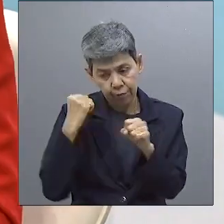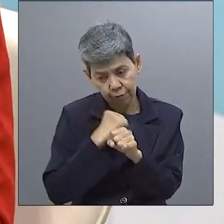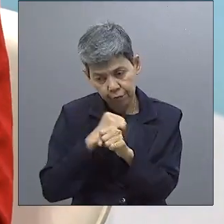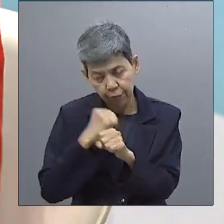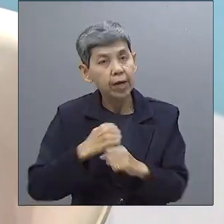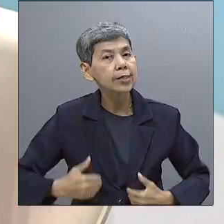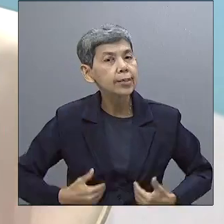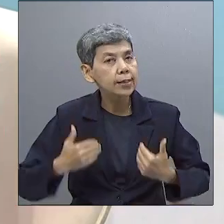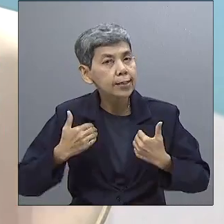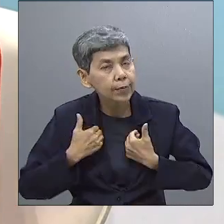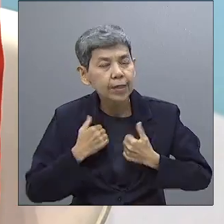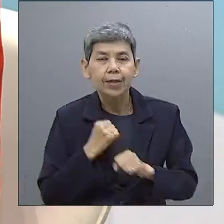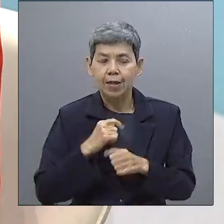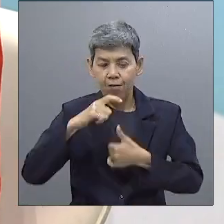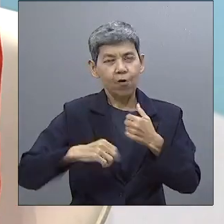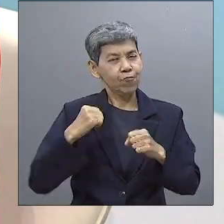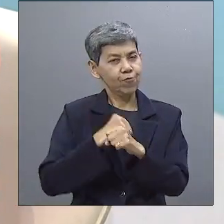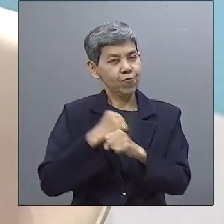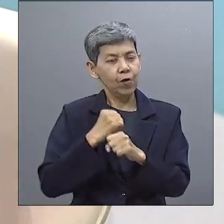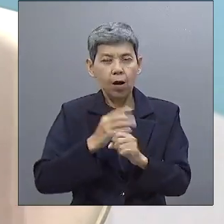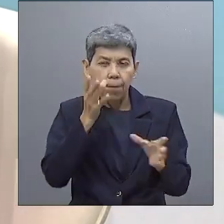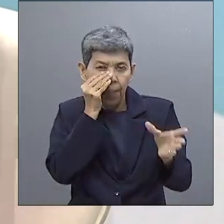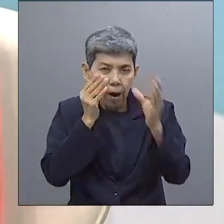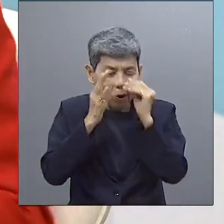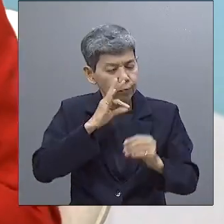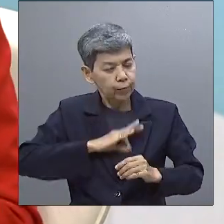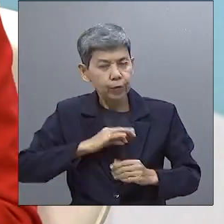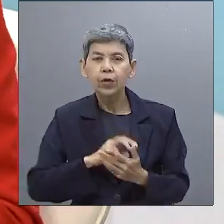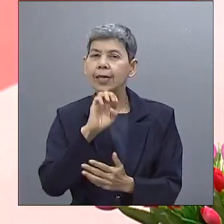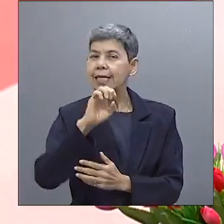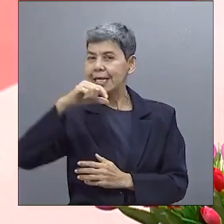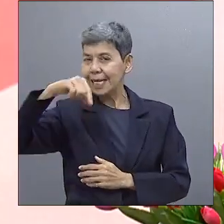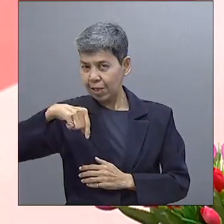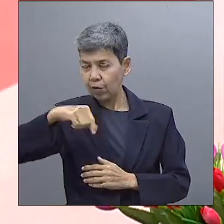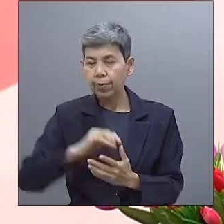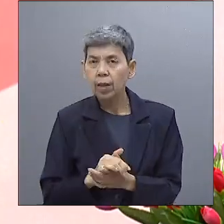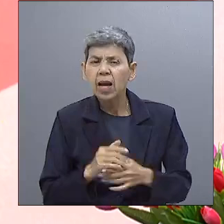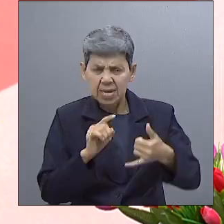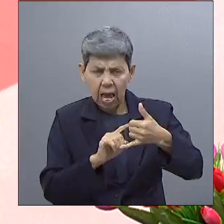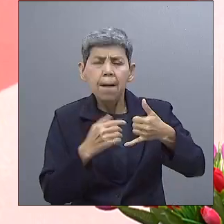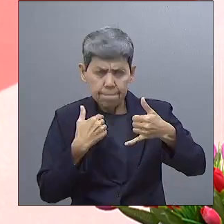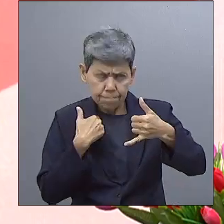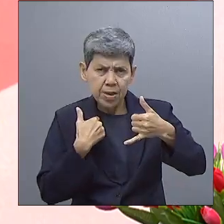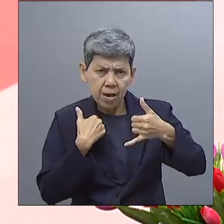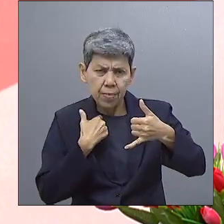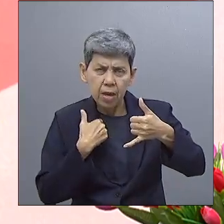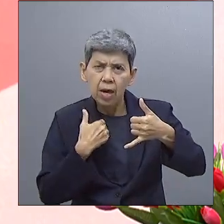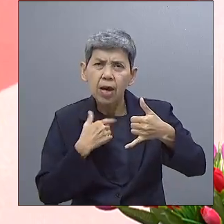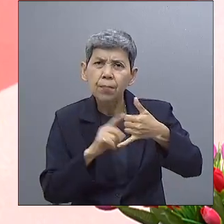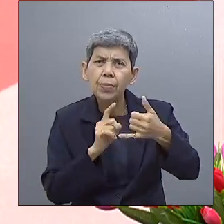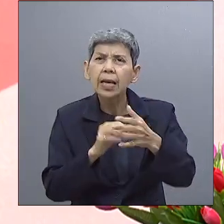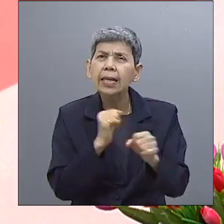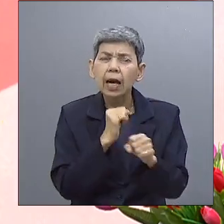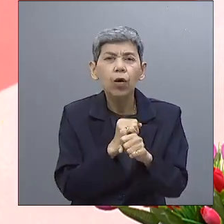ชีวิตก็คือท ัก ษะพัฒนานะคะความรู้เท่าทันทางอารมณ์หรือว่า EQ เขาบอกว่าแสงเนี่ยมันมีเขาเรียกว่าคลื่นความถี ่ ของ